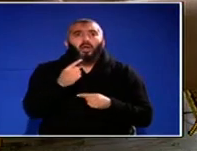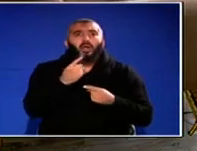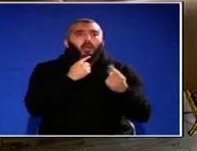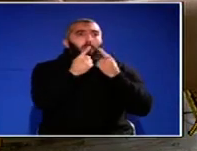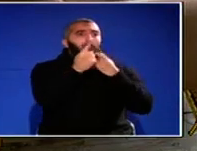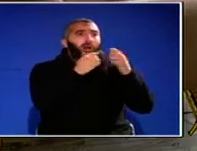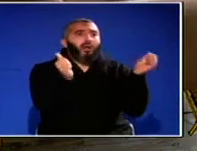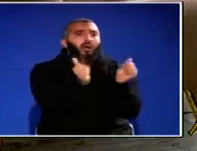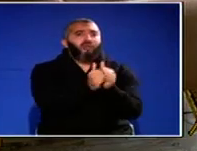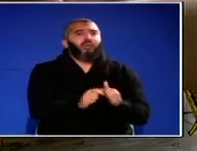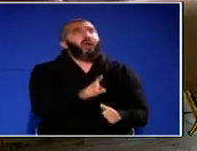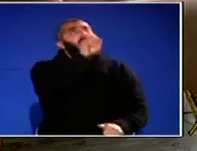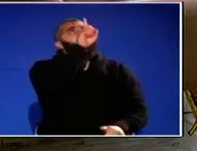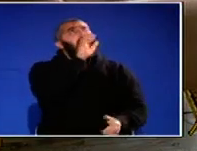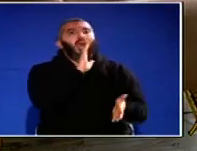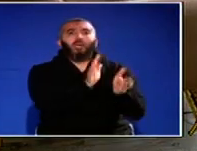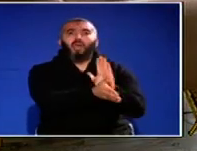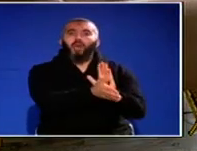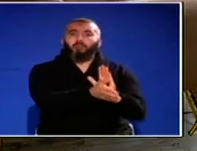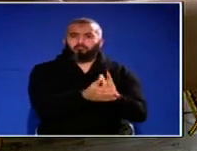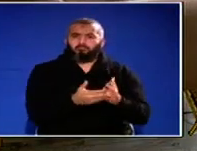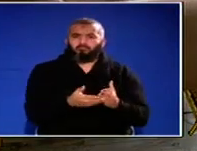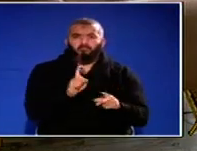عنده 6 سنين في الاسلام